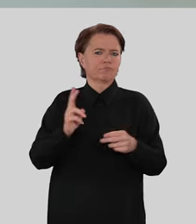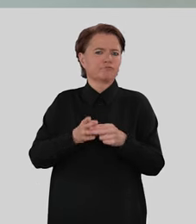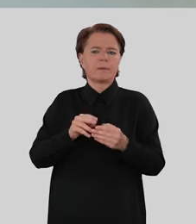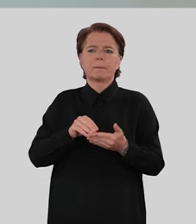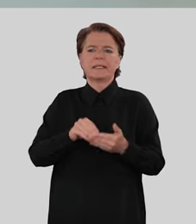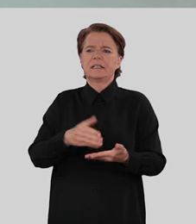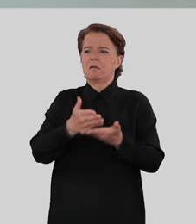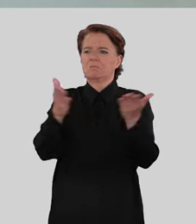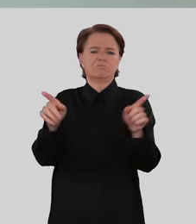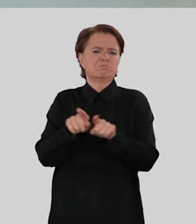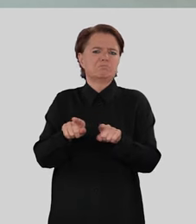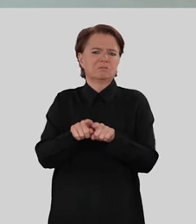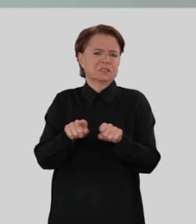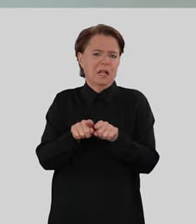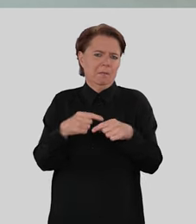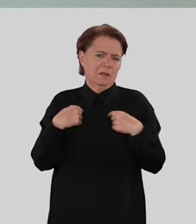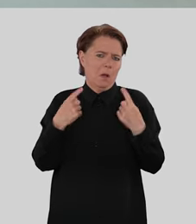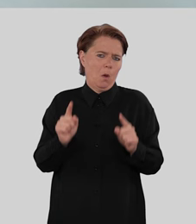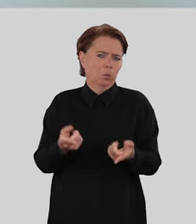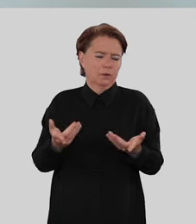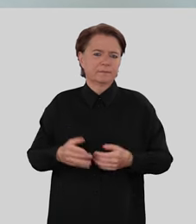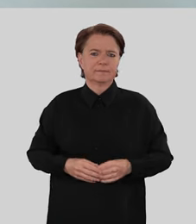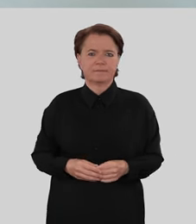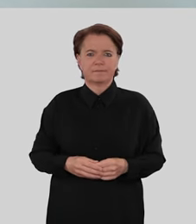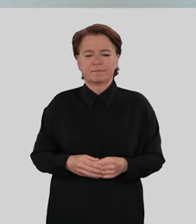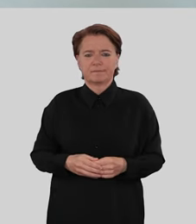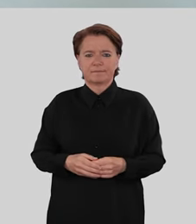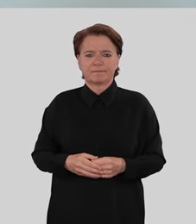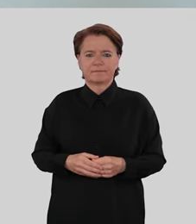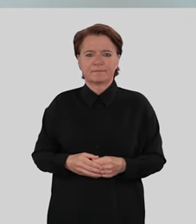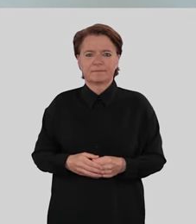Wie das sich so gehört als Miete.